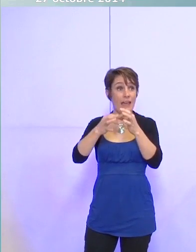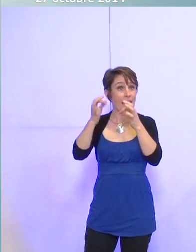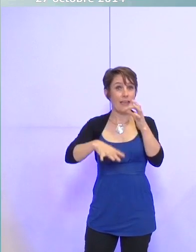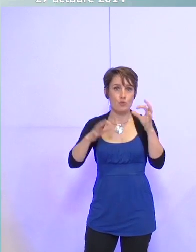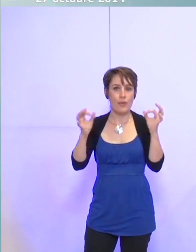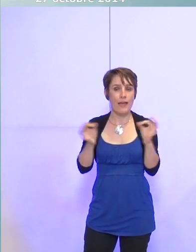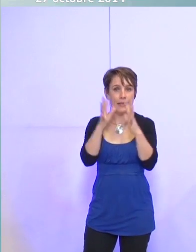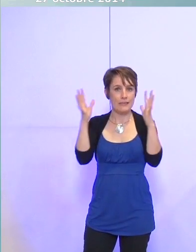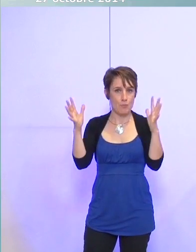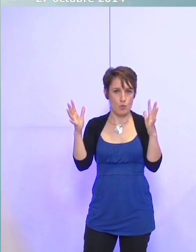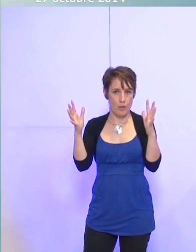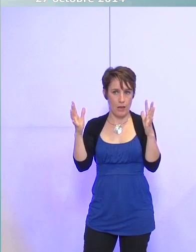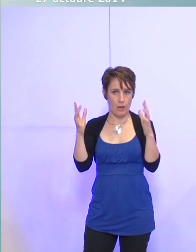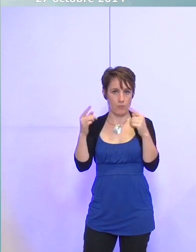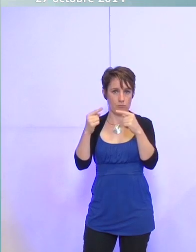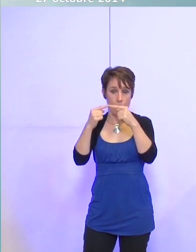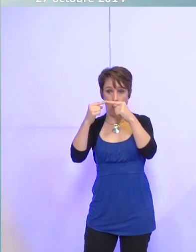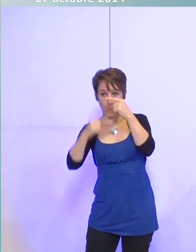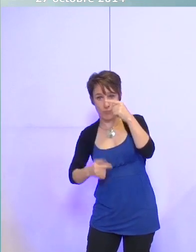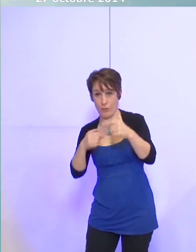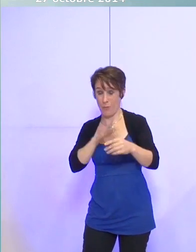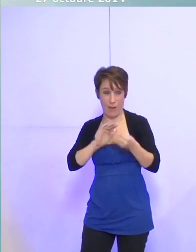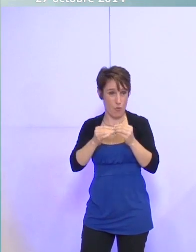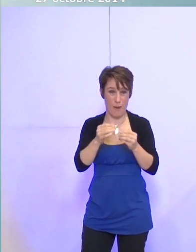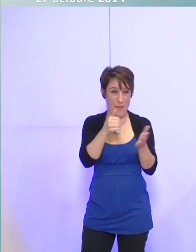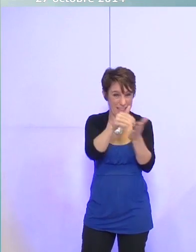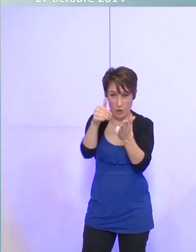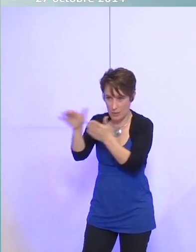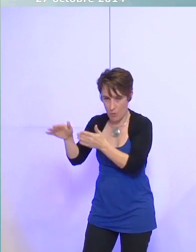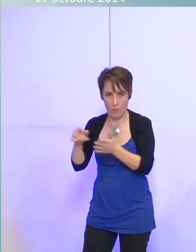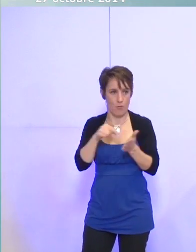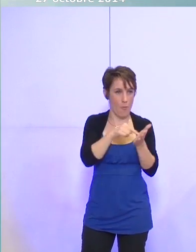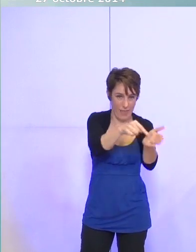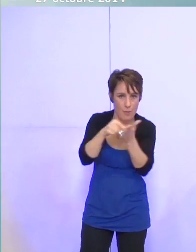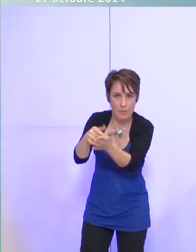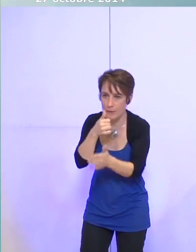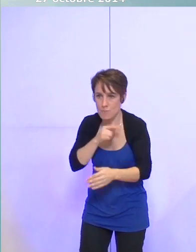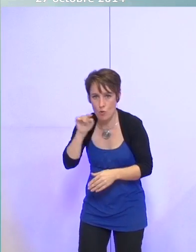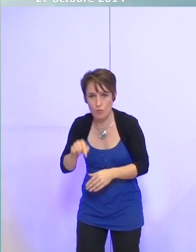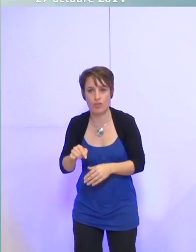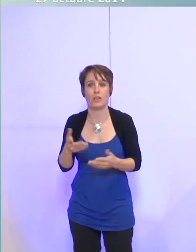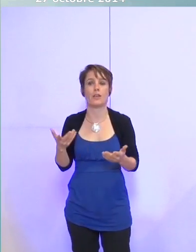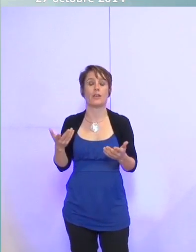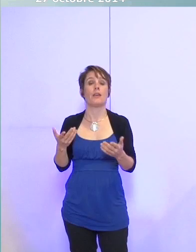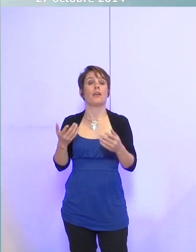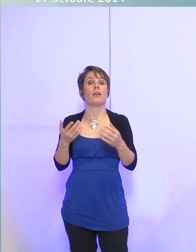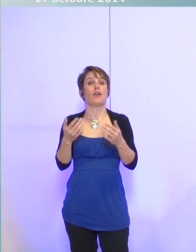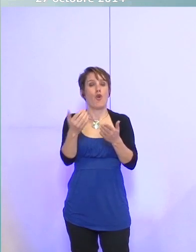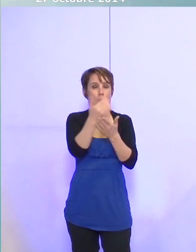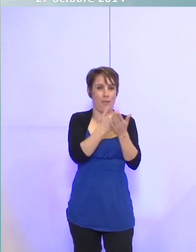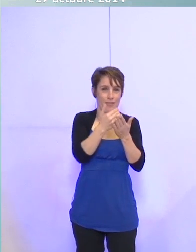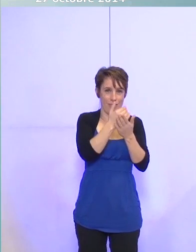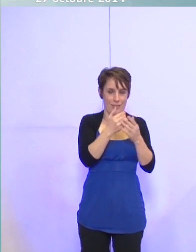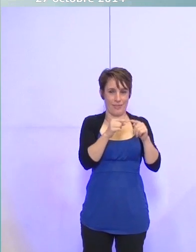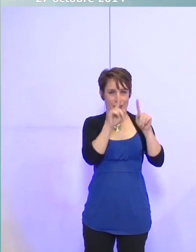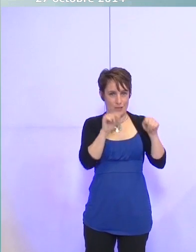très fortement impacté par des indemnités de licenciement et de rupture conventionnelle, une trésorerie passant de 4 800 000 euros